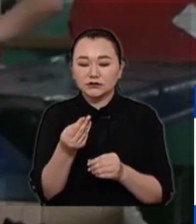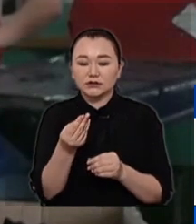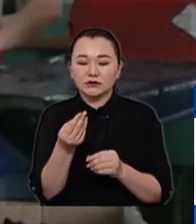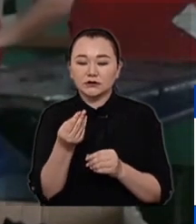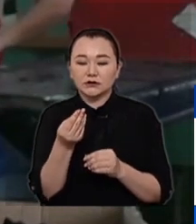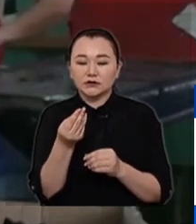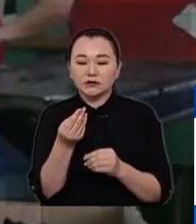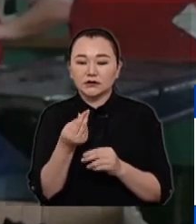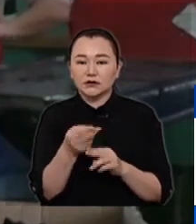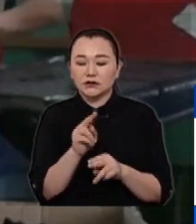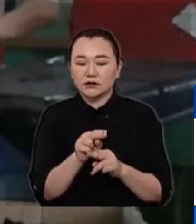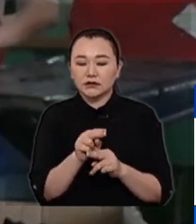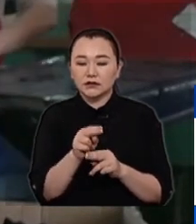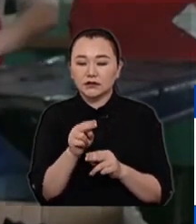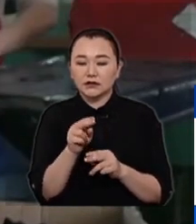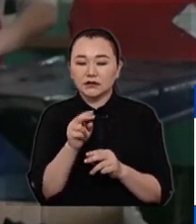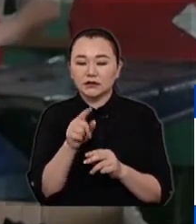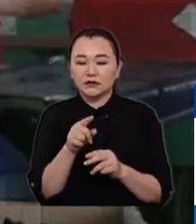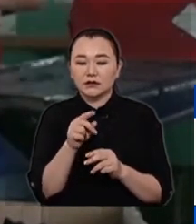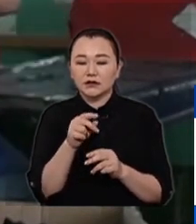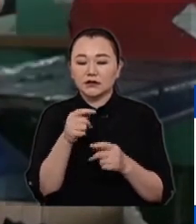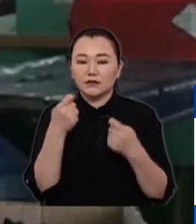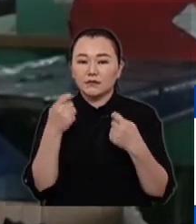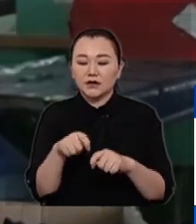она. Его клеят и